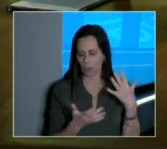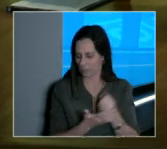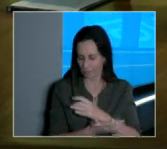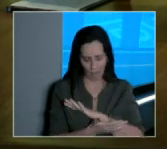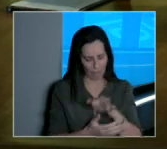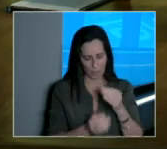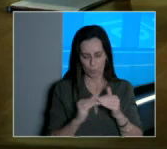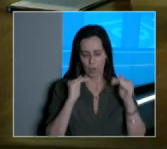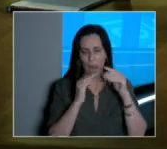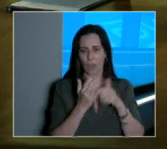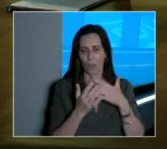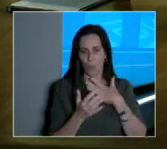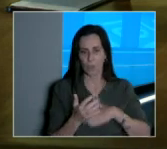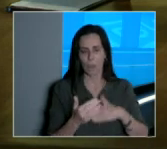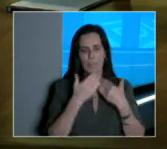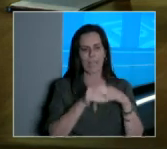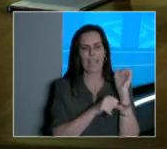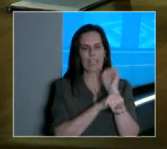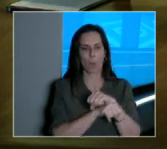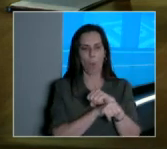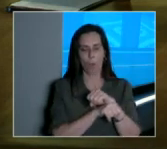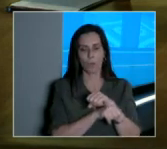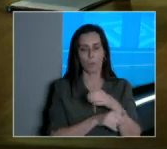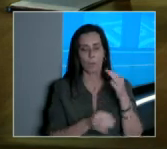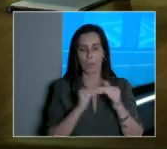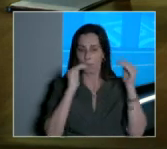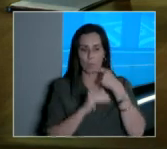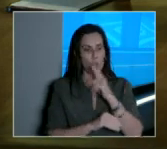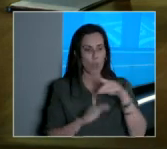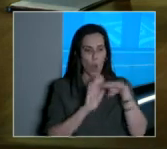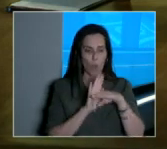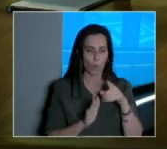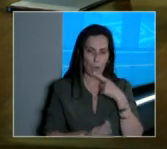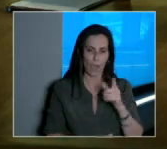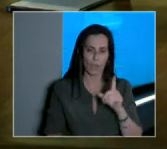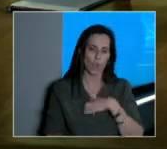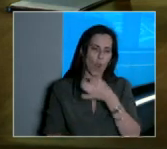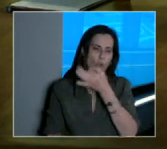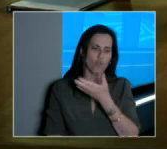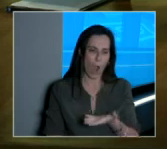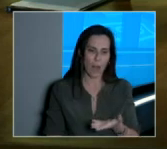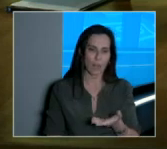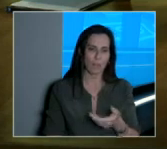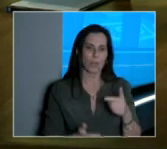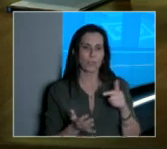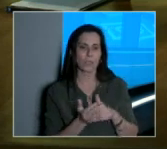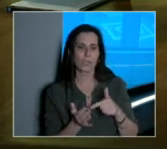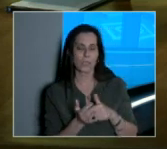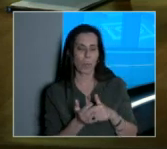במבחן בגץ, ולכן הוא צריך את פסקת ההתגברות. כשבגץ יגיד לו זה לא חוקי, הוא יגיד אני לא שואל אתכם. זאת אומרת שראש הממשלה לא מוטרס, לא